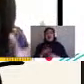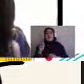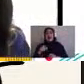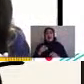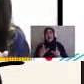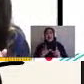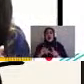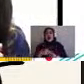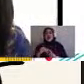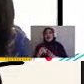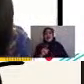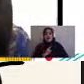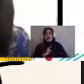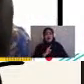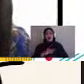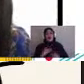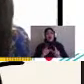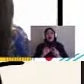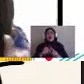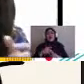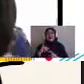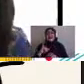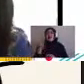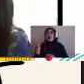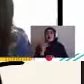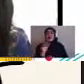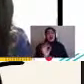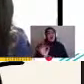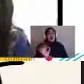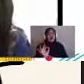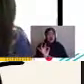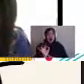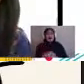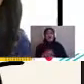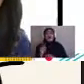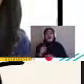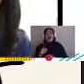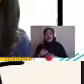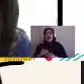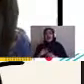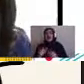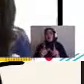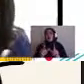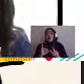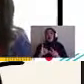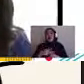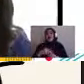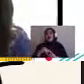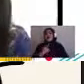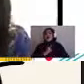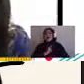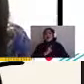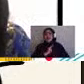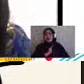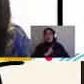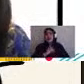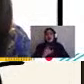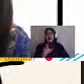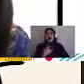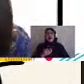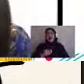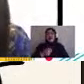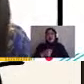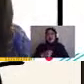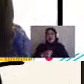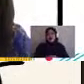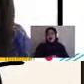pakai Wi-Fi yang di rumah, yang private menggunakan password, atau kita memakai jaringan dari telepon